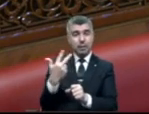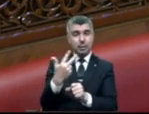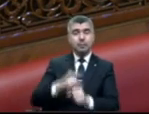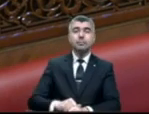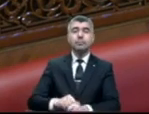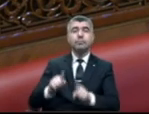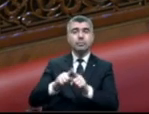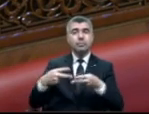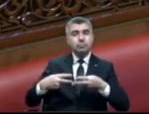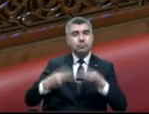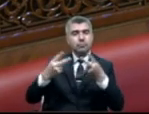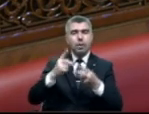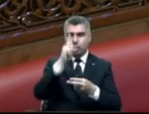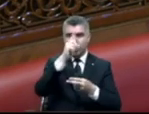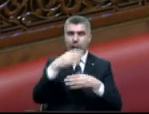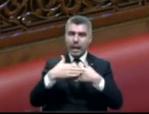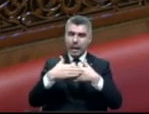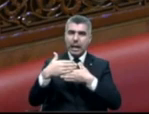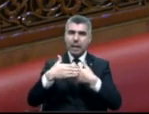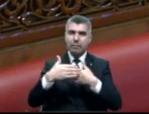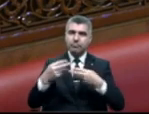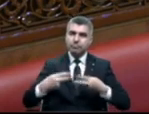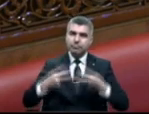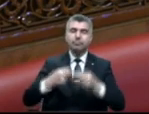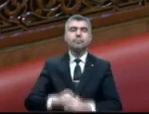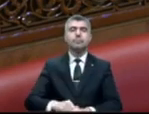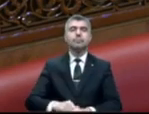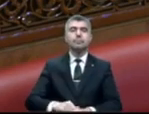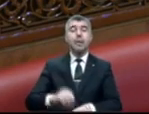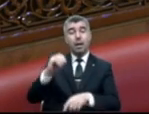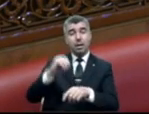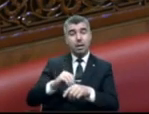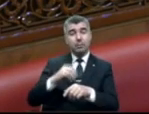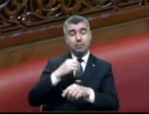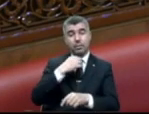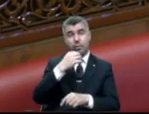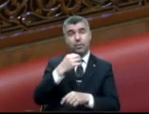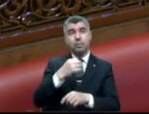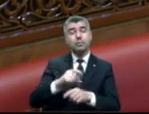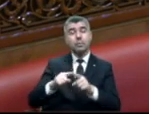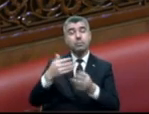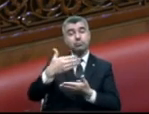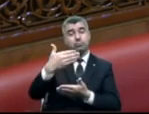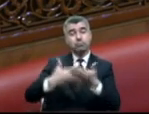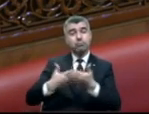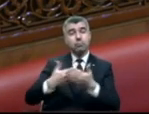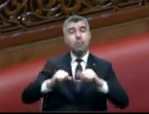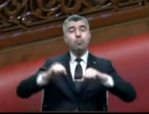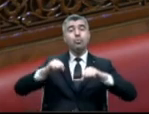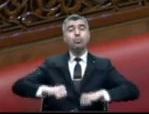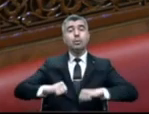وسيتم الإعلان على هذه الحلول في الوقت المناسب. كما أود أن أشير إلى التوصية التي وردت في رأي المجلس